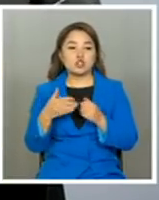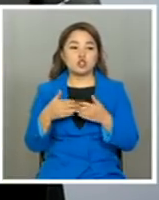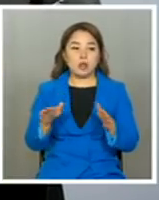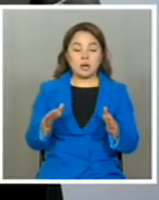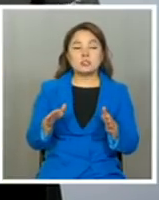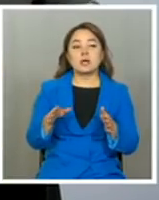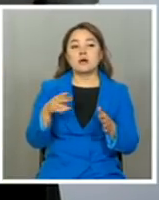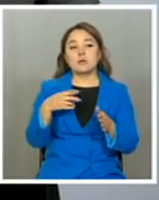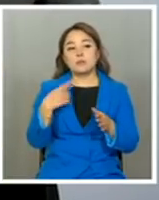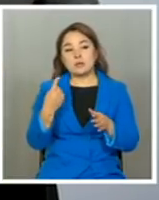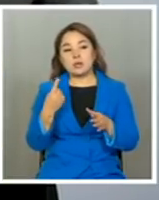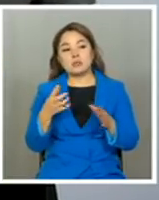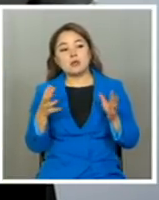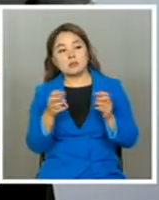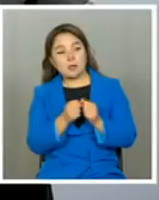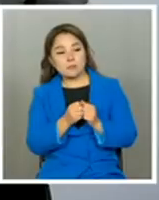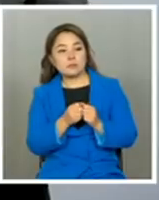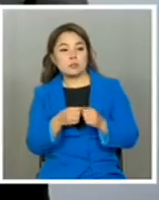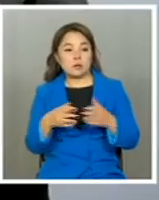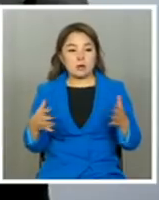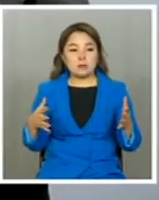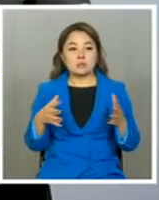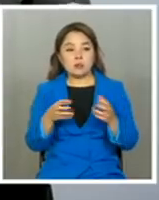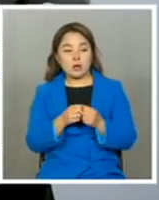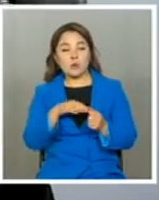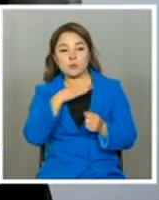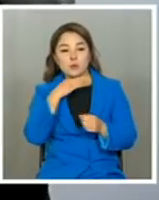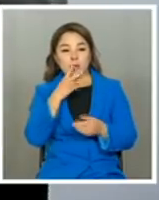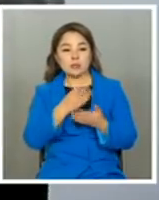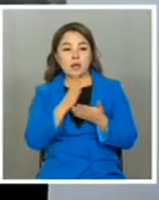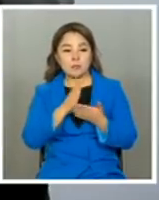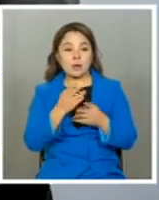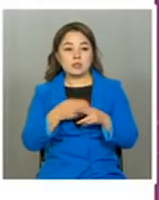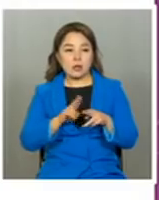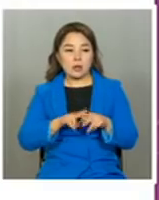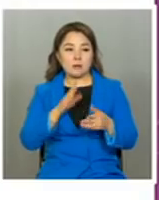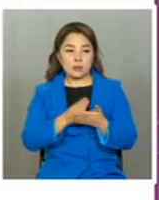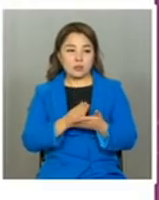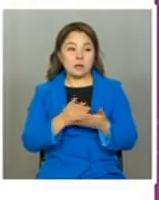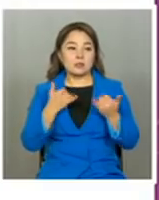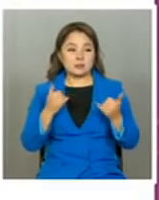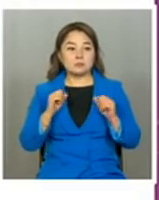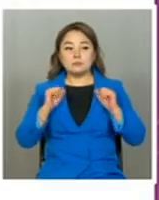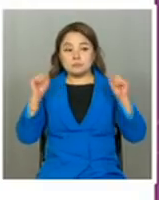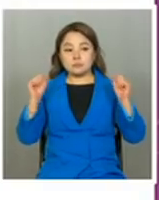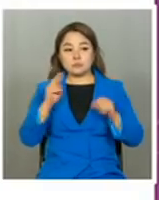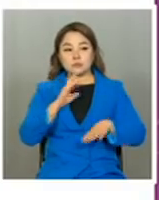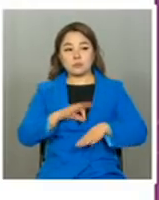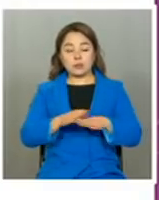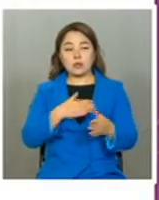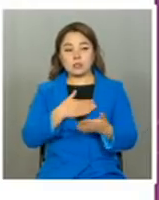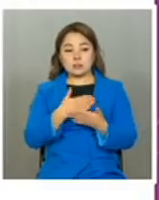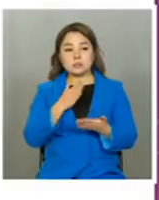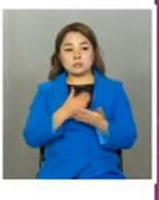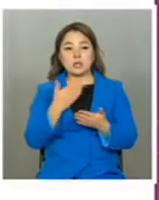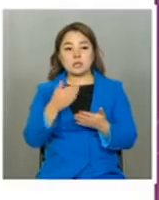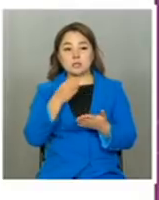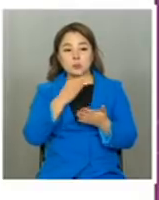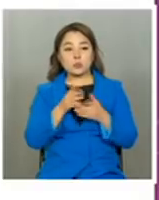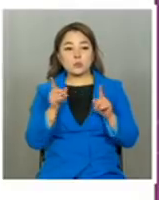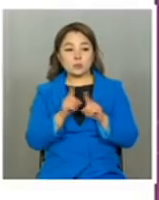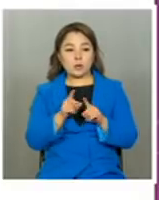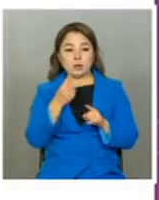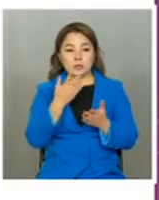жазылған кезде келесі бұлшықеті жиырылып отырады. Және де динамикалық жұмыс кезінде қажу статикалық жұмысқа